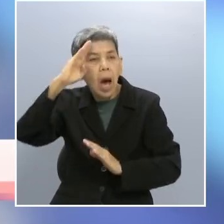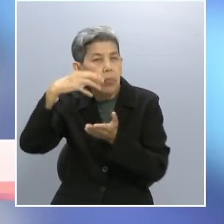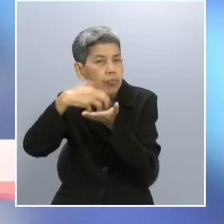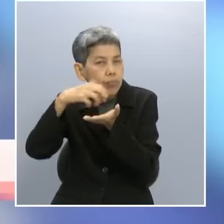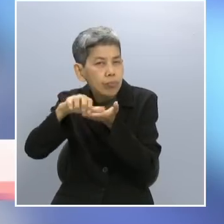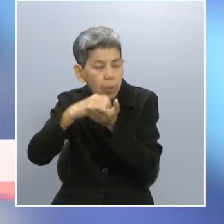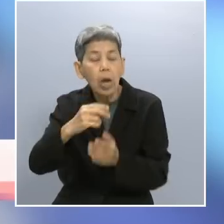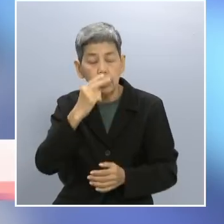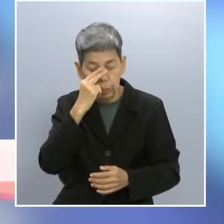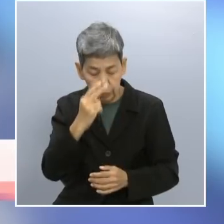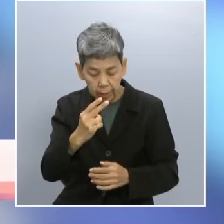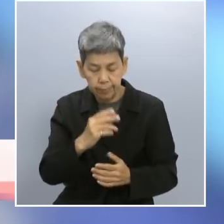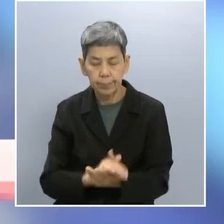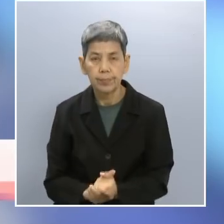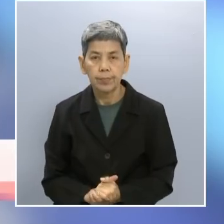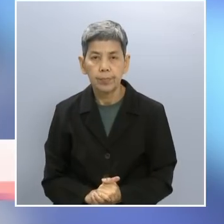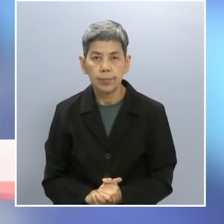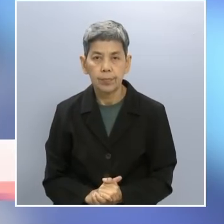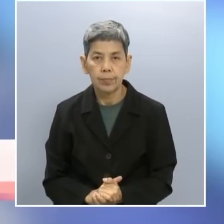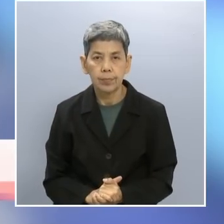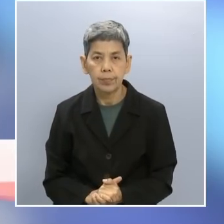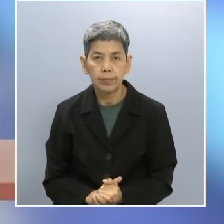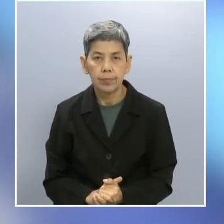ลองฟังเสียงจากกบดูหน่อย